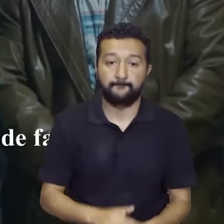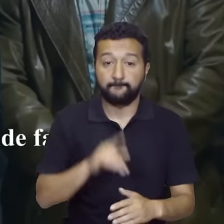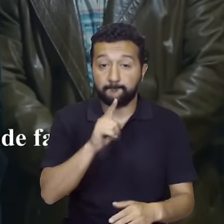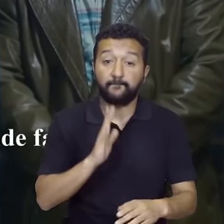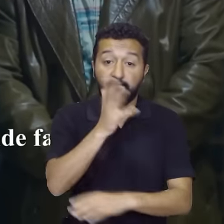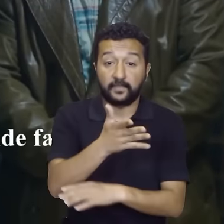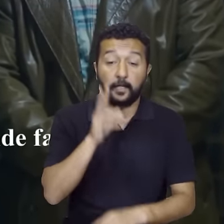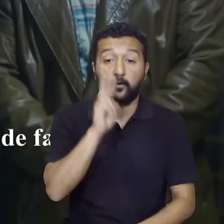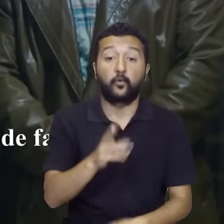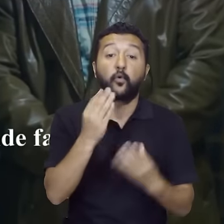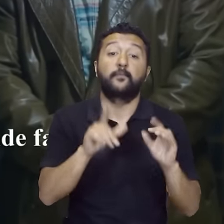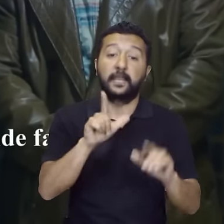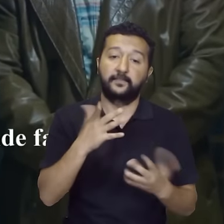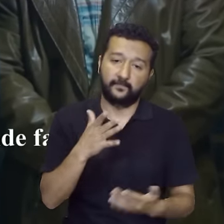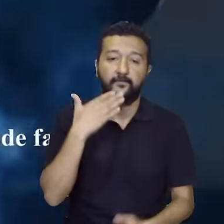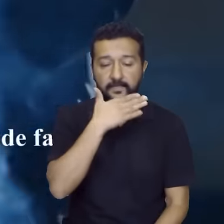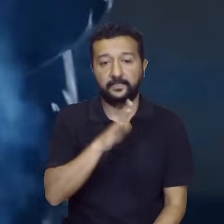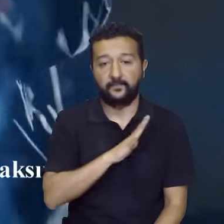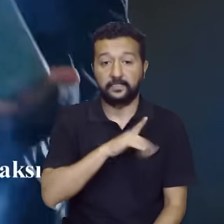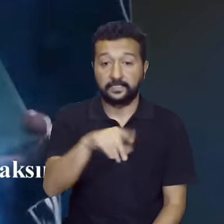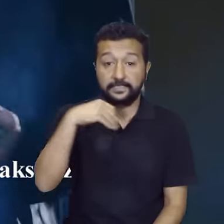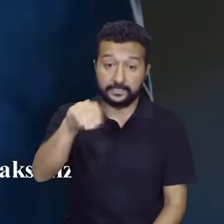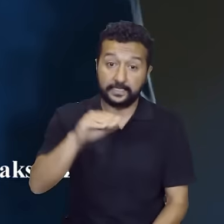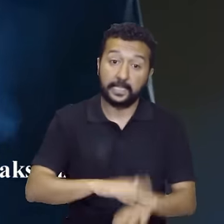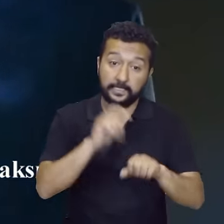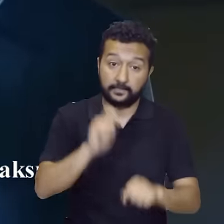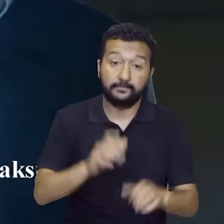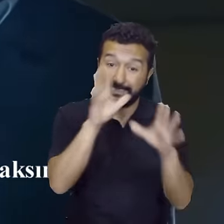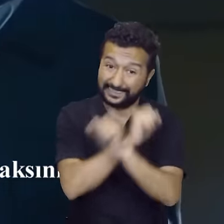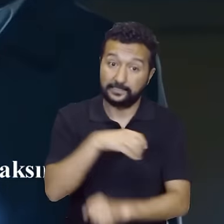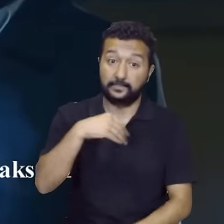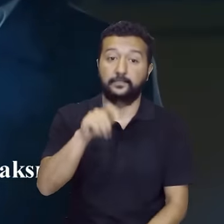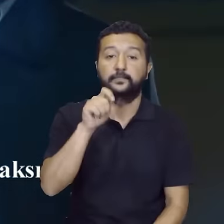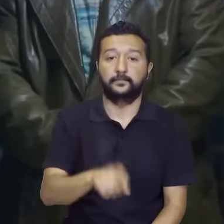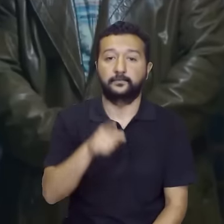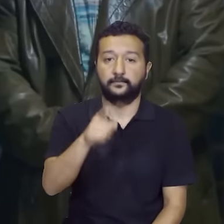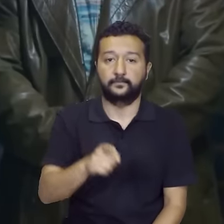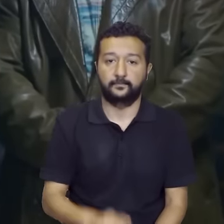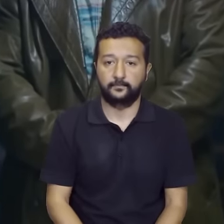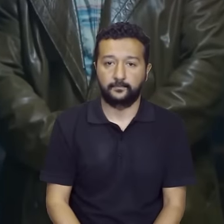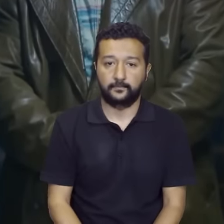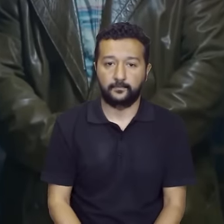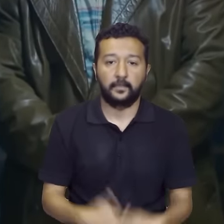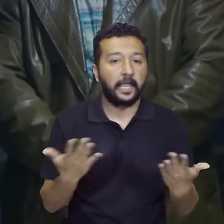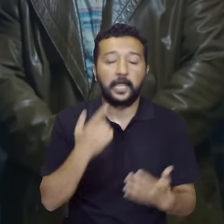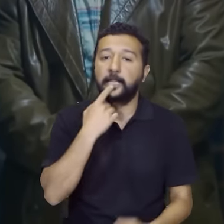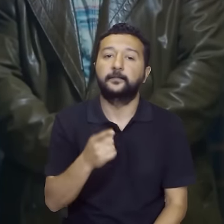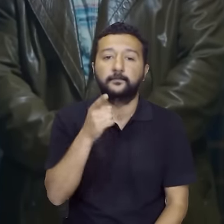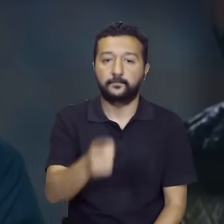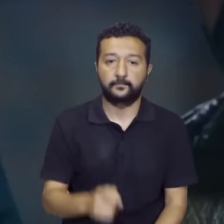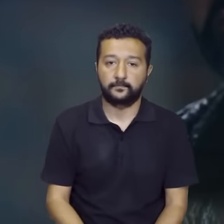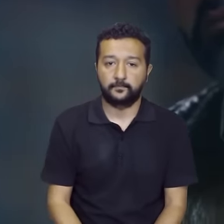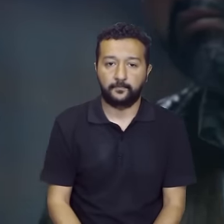Yalnız fazla ortalıkta gözükmemesinde fayda var tabii. Satarsanız da el altında satacaksınız. Ne